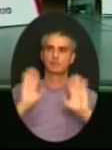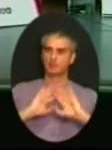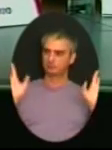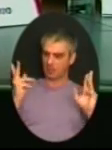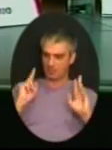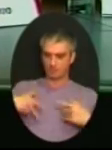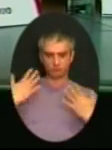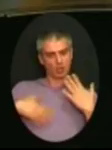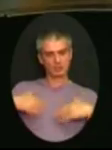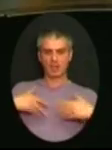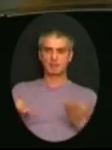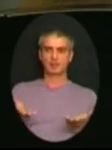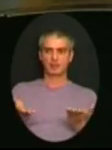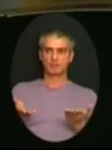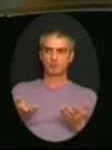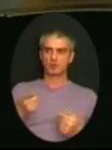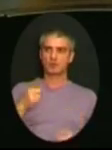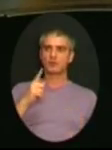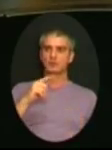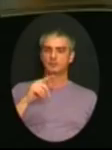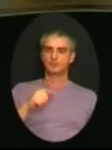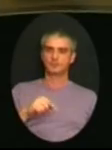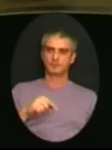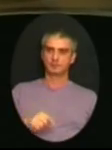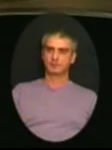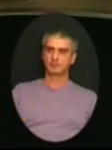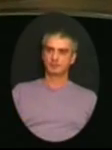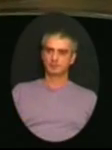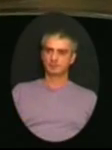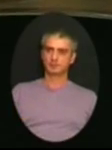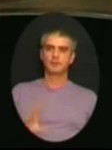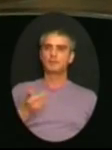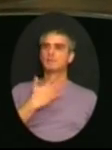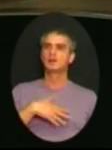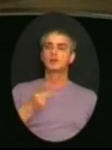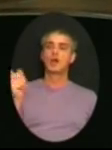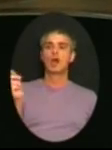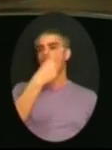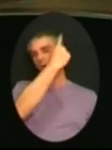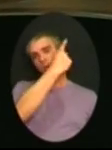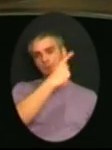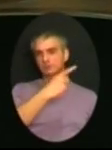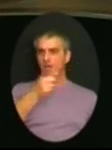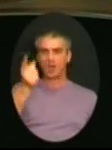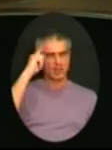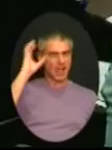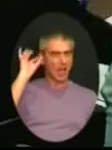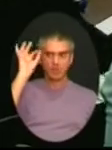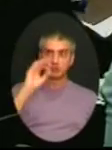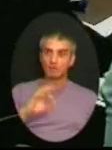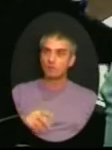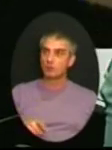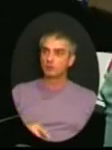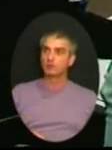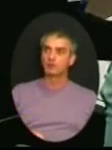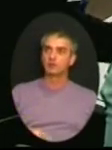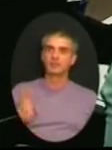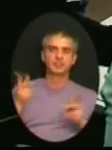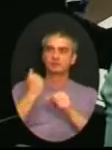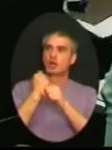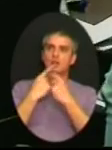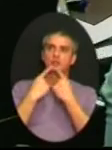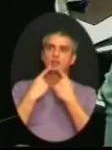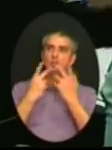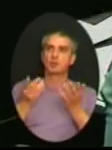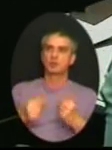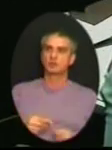כמה אפשר להיות נחמדים פה? עד מגיעת הסדר פעם אישית, תוציאו את פתידה החוצה. תוציאו אותה החוצה. אתה לא שפון. לא יהיה פה הפרעות, אי אפשר לנהל ככה